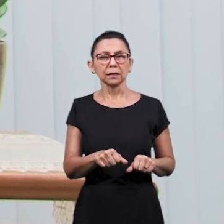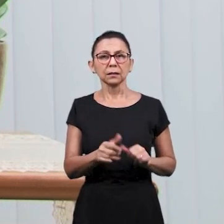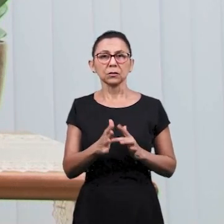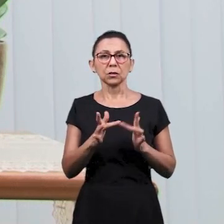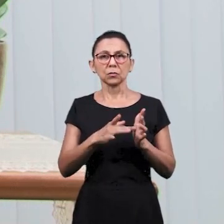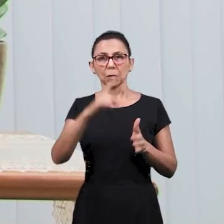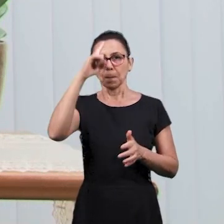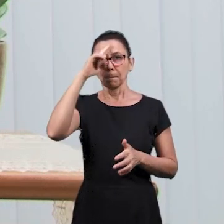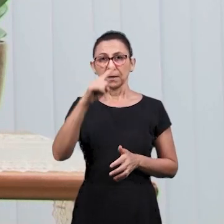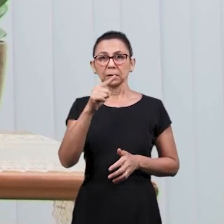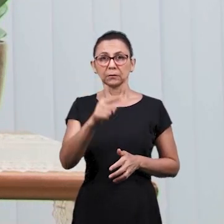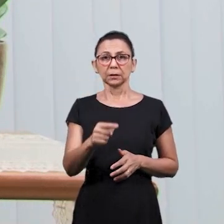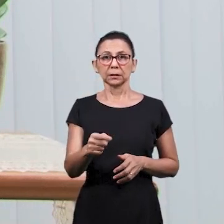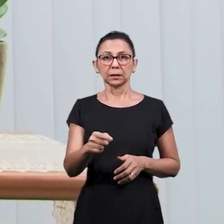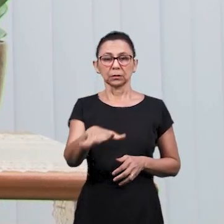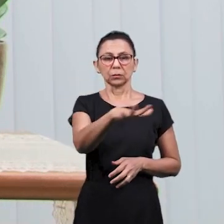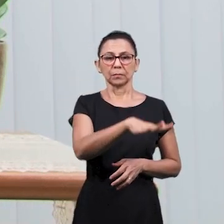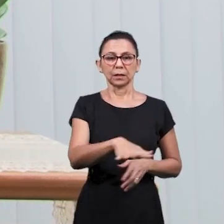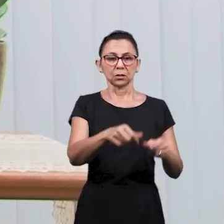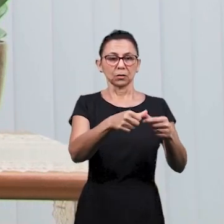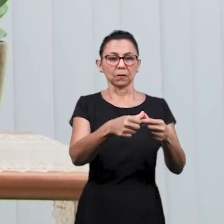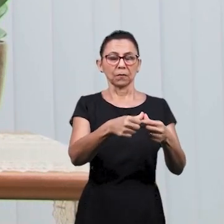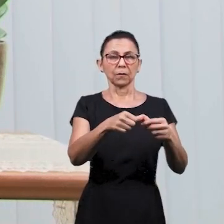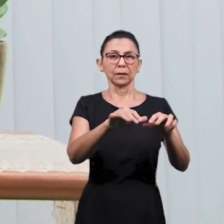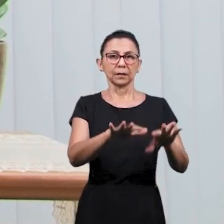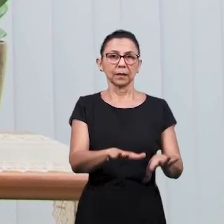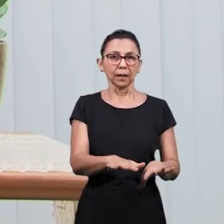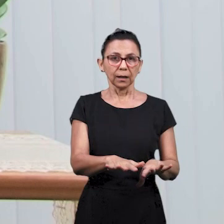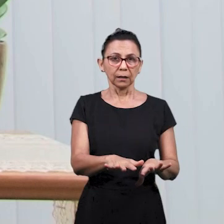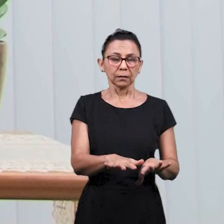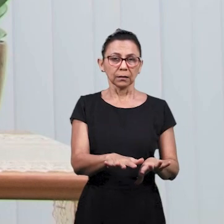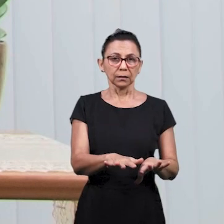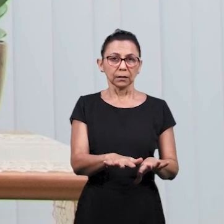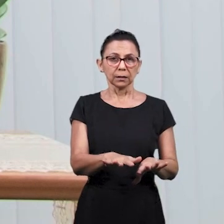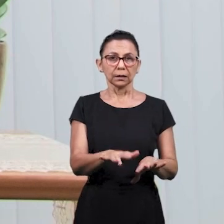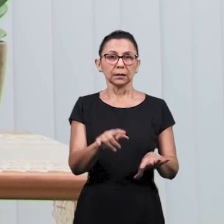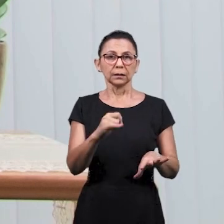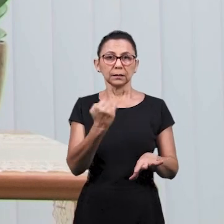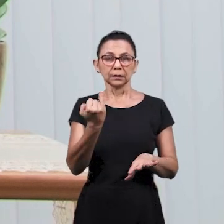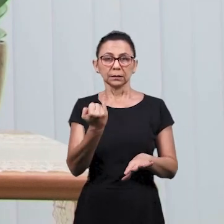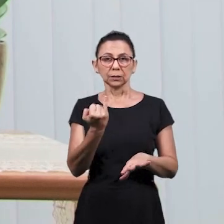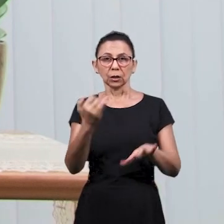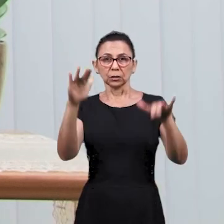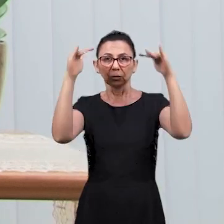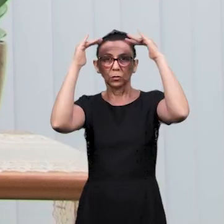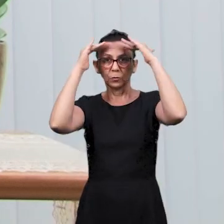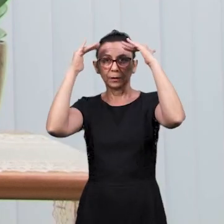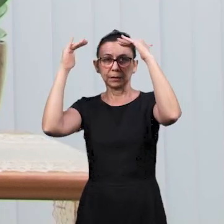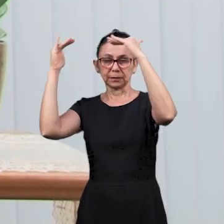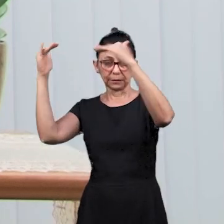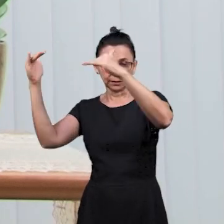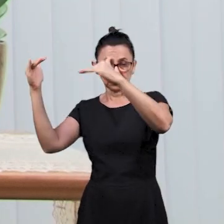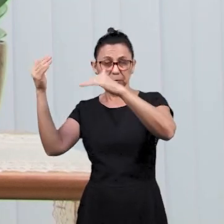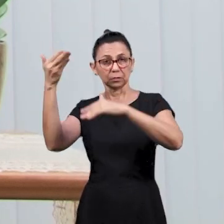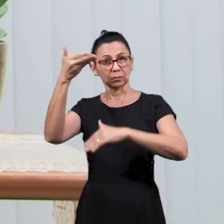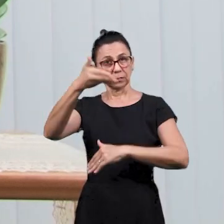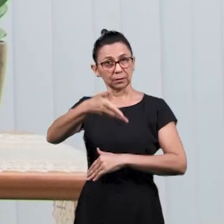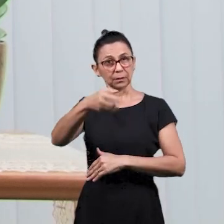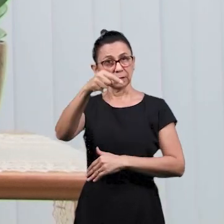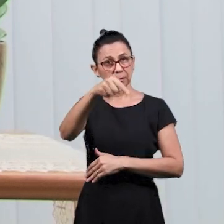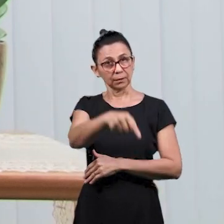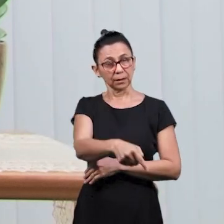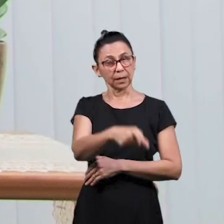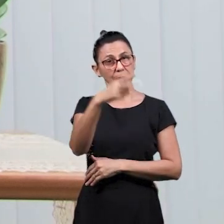повелел нам быть. И когда Господь Иисус повелевает нам быть где-то, то мы можем быть уверены, что если